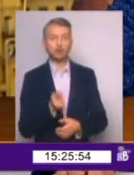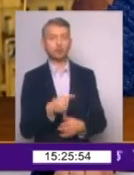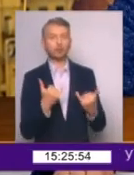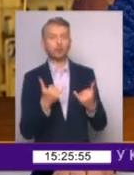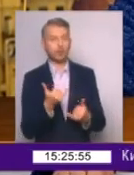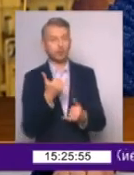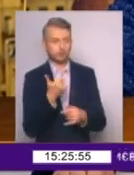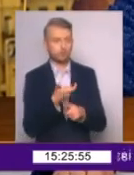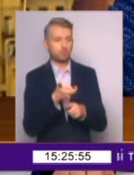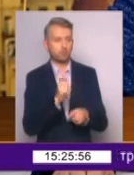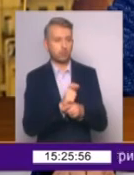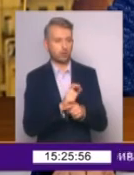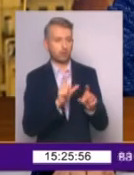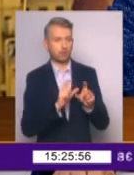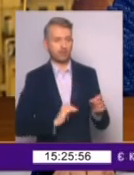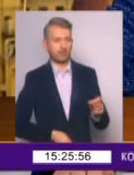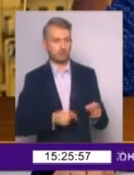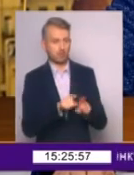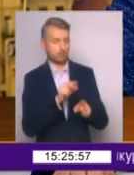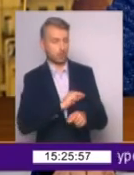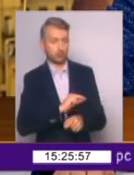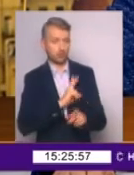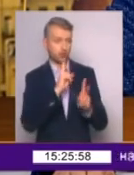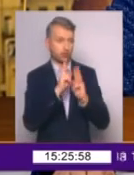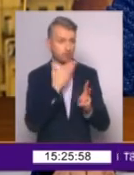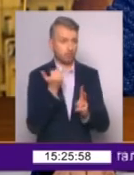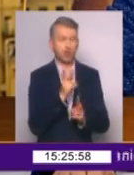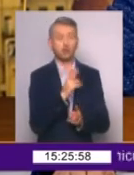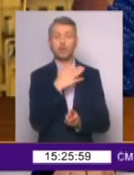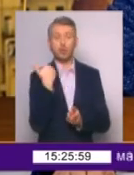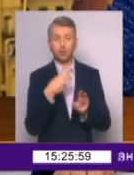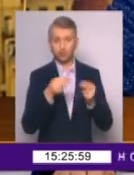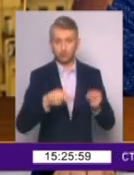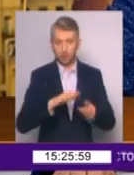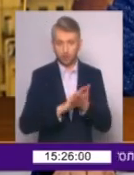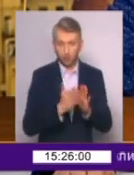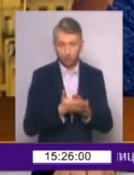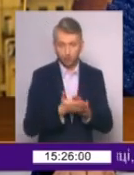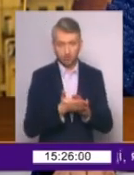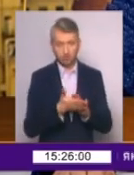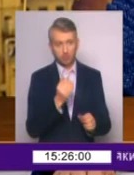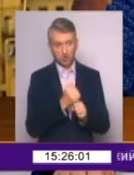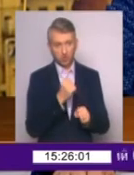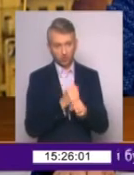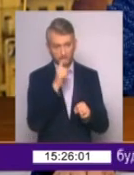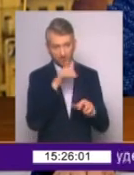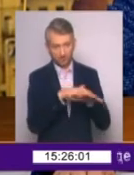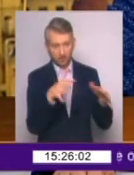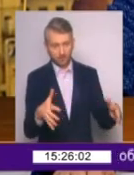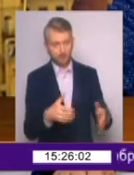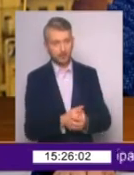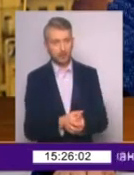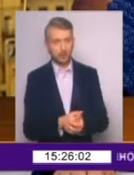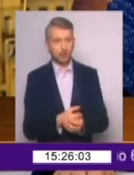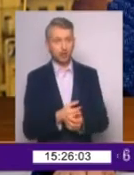більшість перевізників так працюють, і особливо нарікань немає. Ті, хто не хочуть заключати, створюють свалки. Ну, я думаю, що раз будинок був,